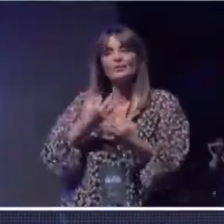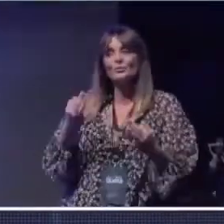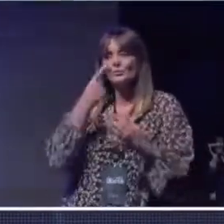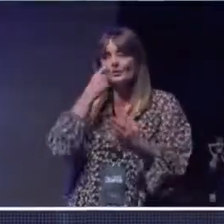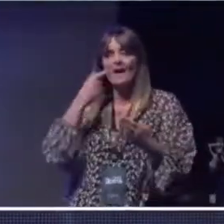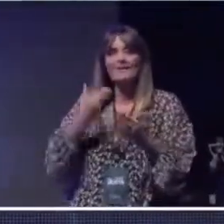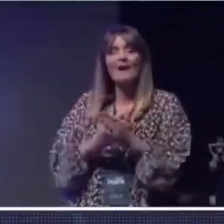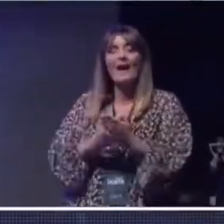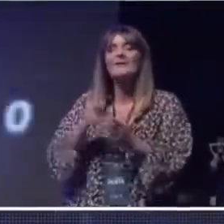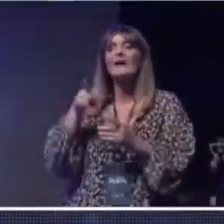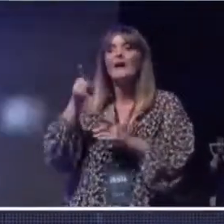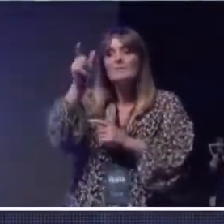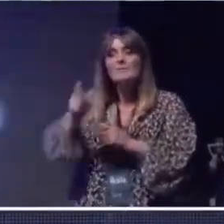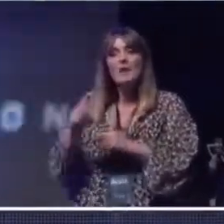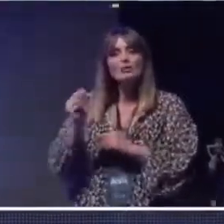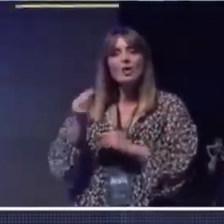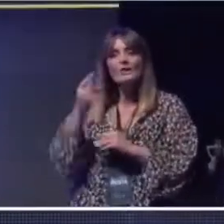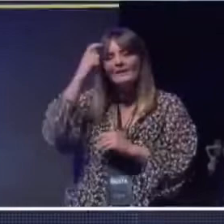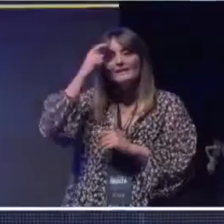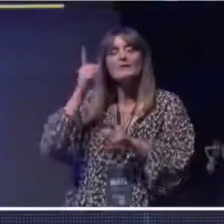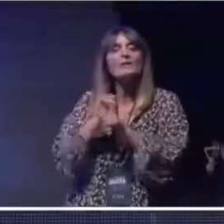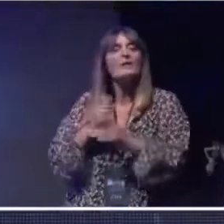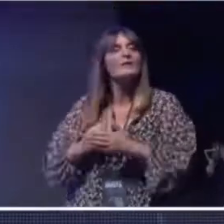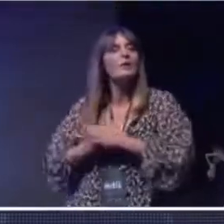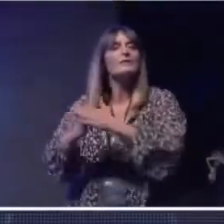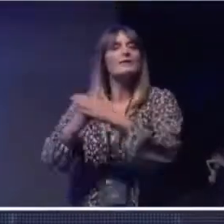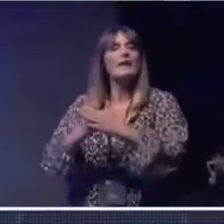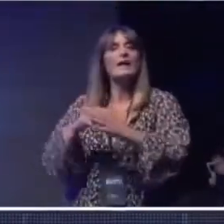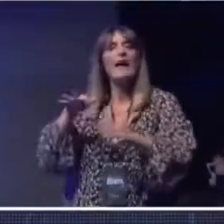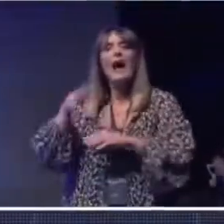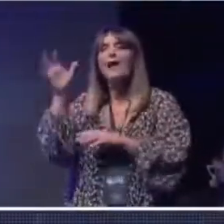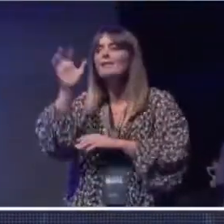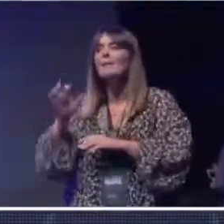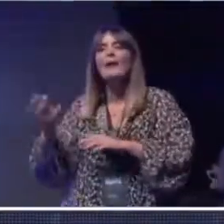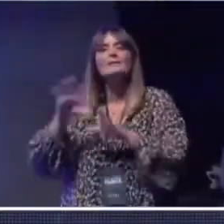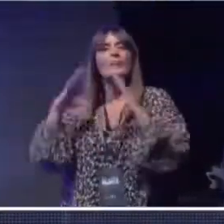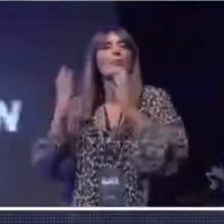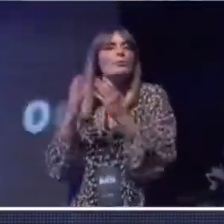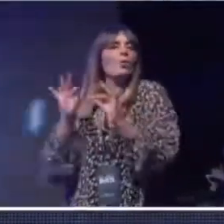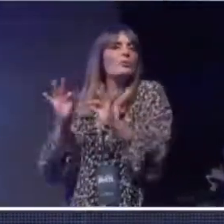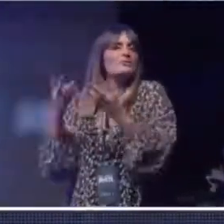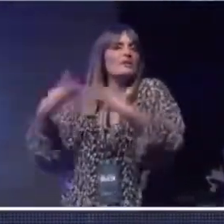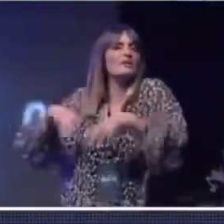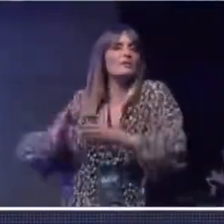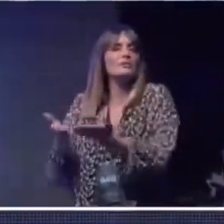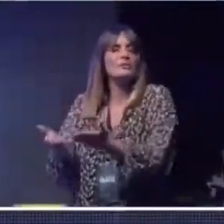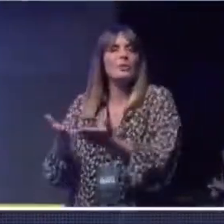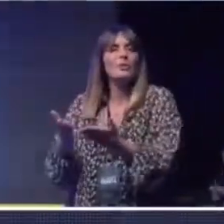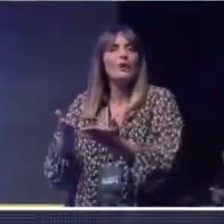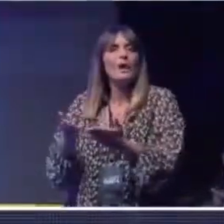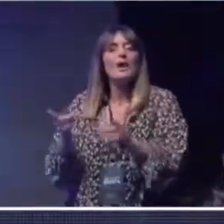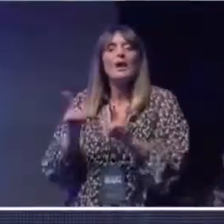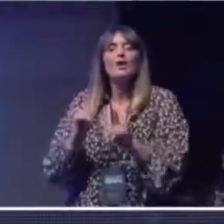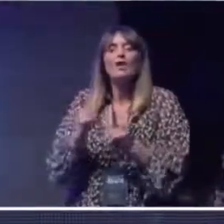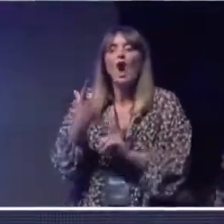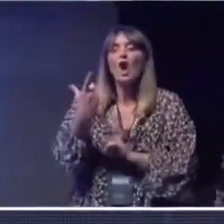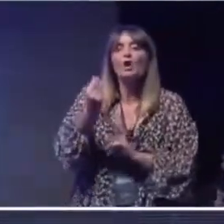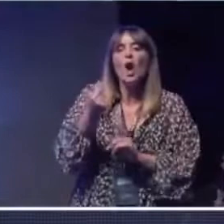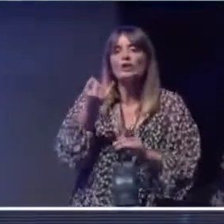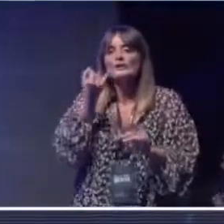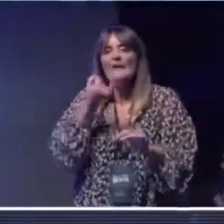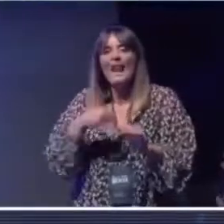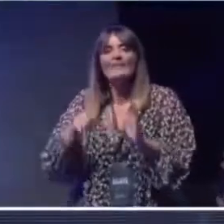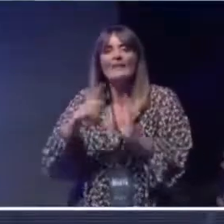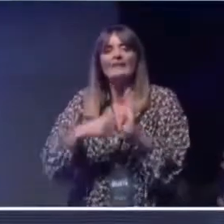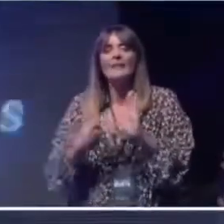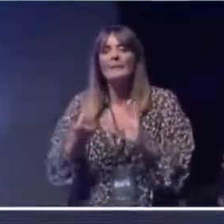lo Stato ti deve sostenere come fanno negli altri paesi del mondo. Non devi avere i costi a fine mese da solo da pagare,